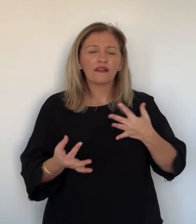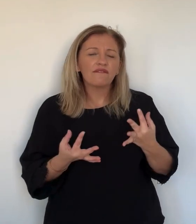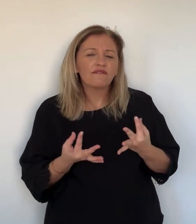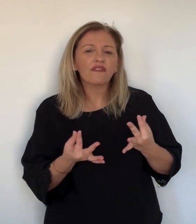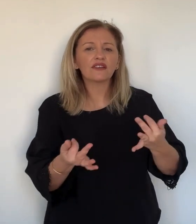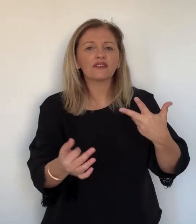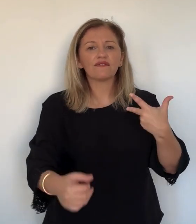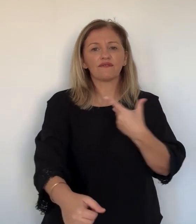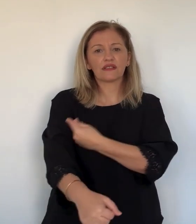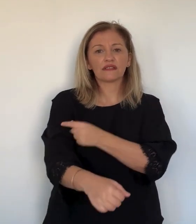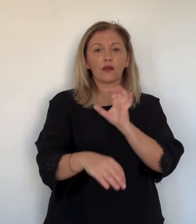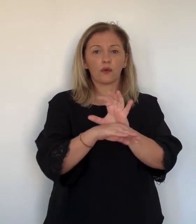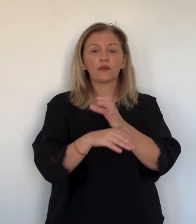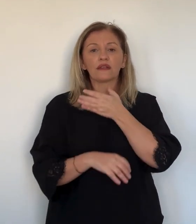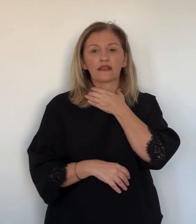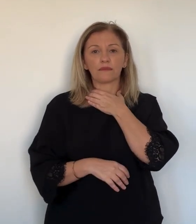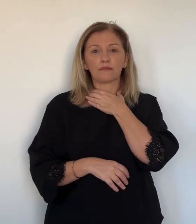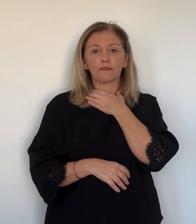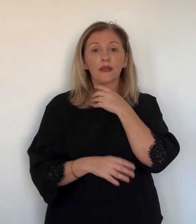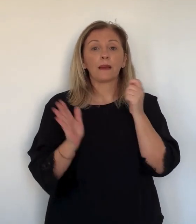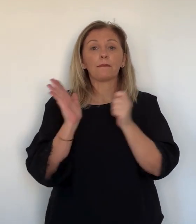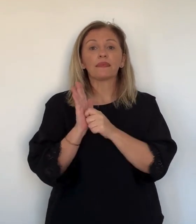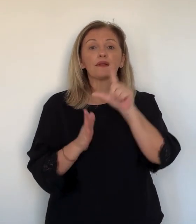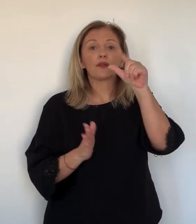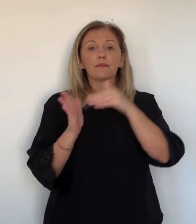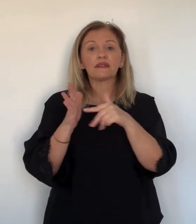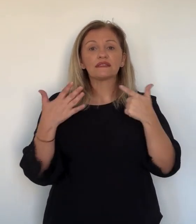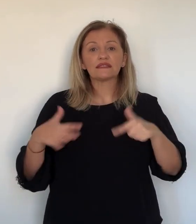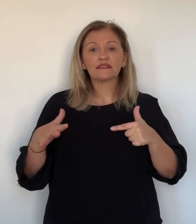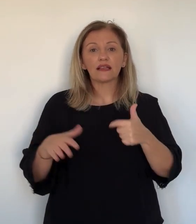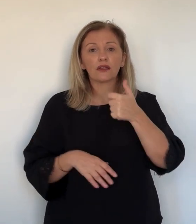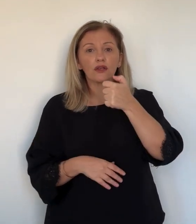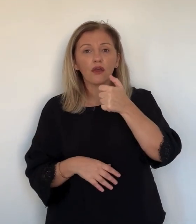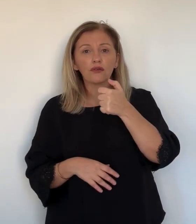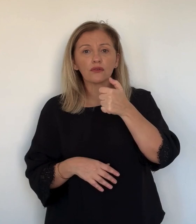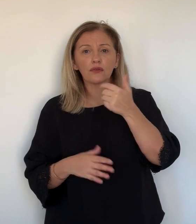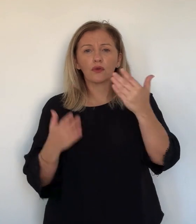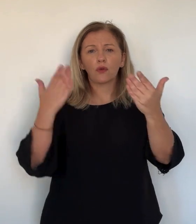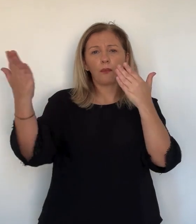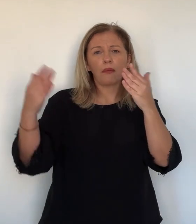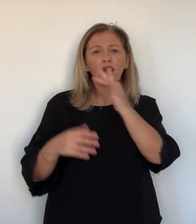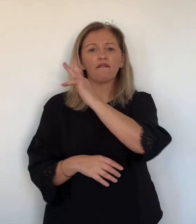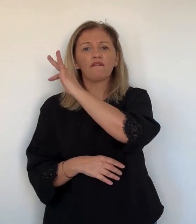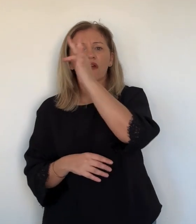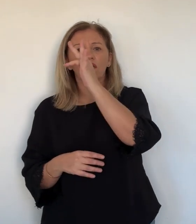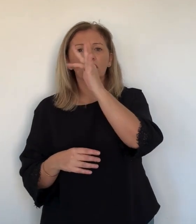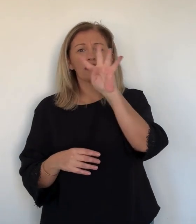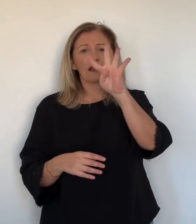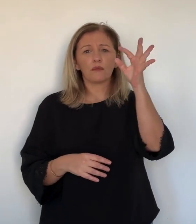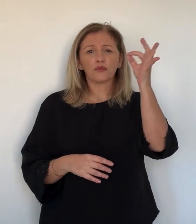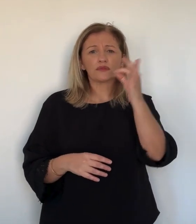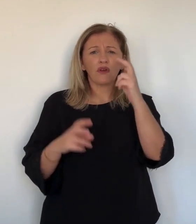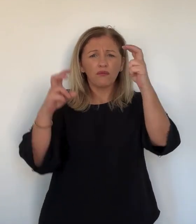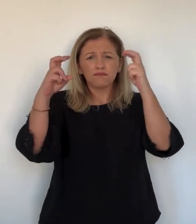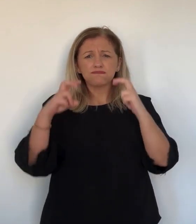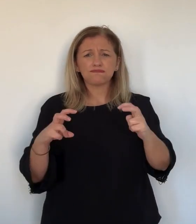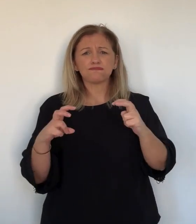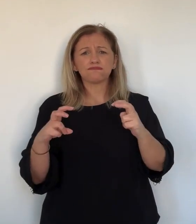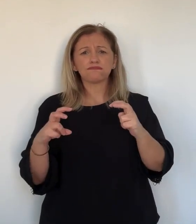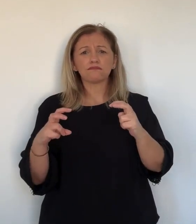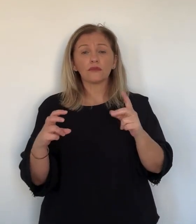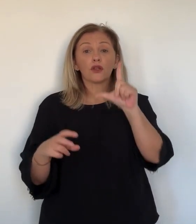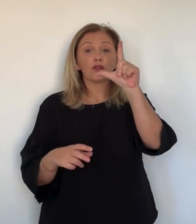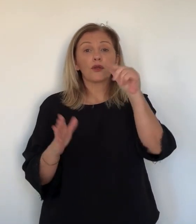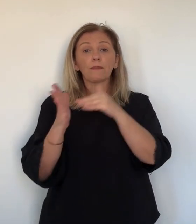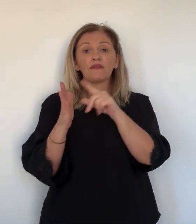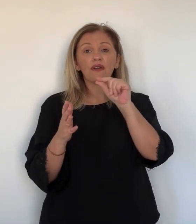de vaccination anti-grippe pour les populations cibles n'a cessé de baisser. Enfin, en 2017, l'écart entre la moyenne nationale et la Corse était de